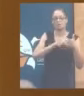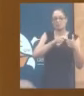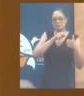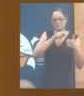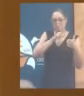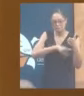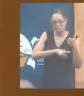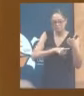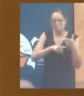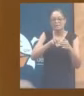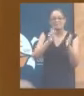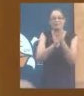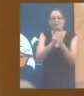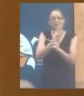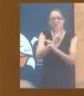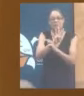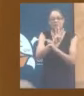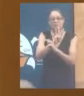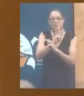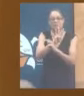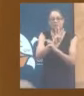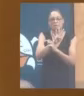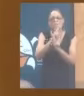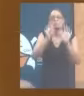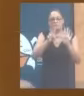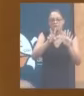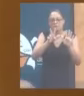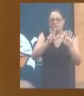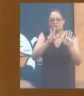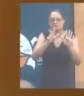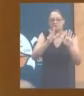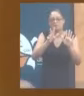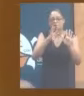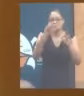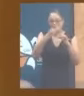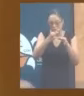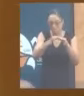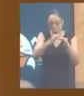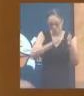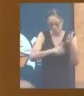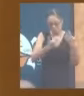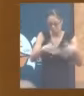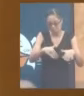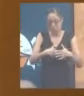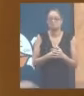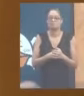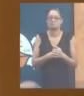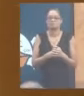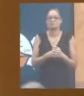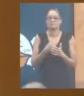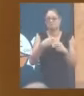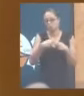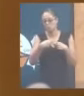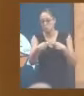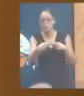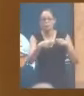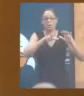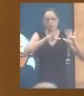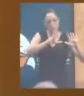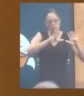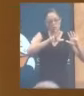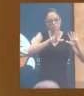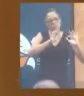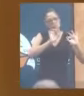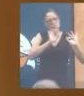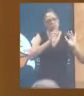j'ai, le 4, le 8 septembre. Donc la durée, c'est le 8, c'est